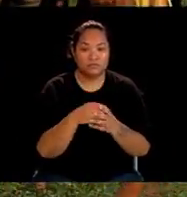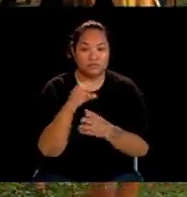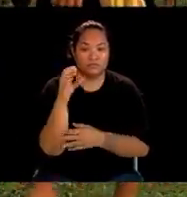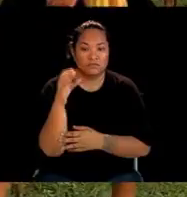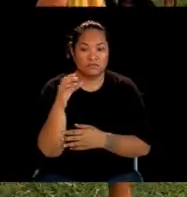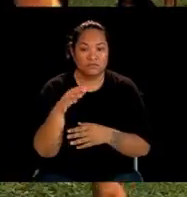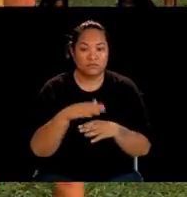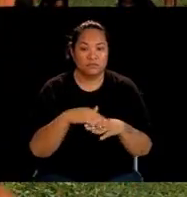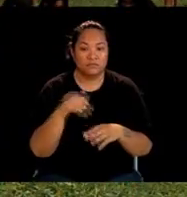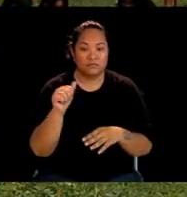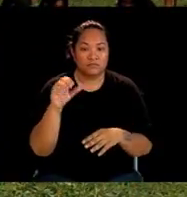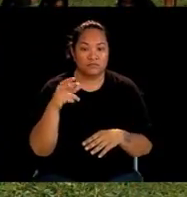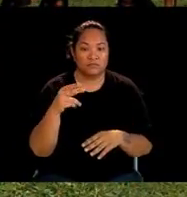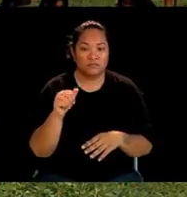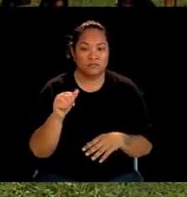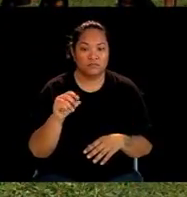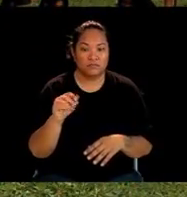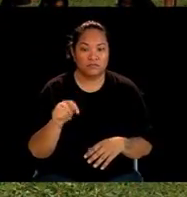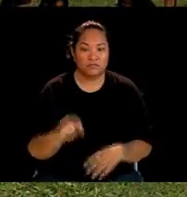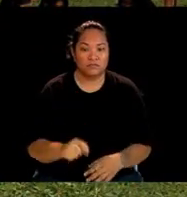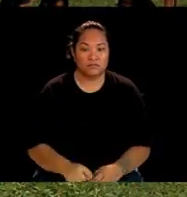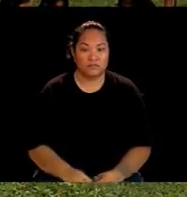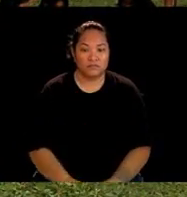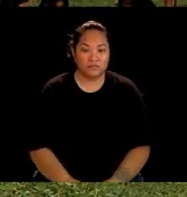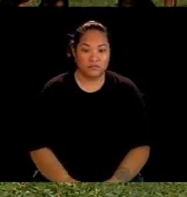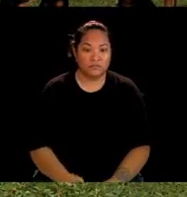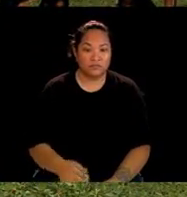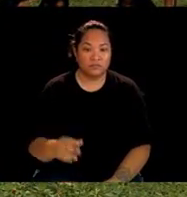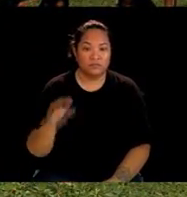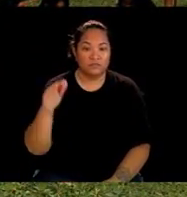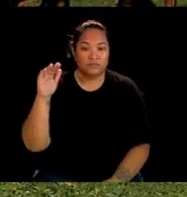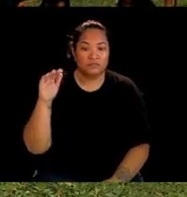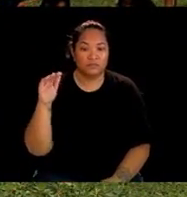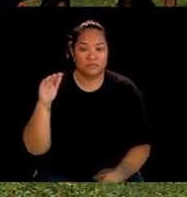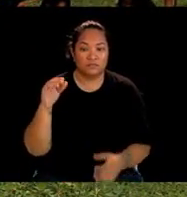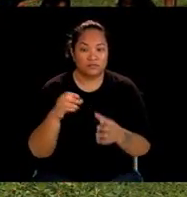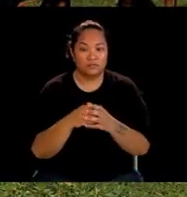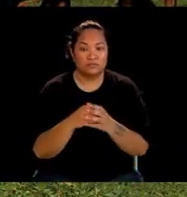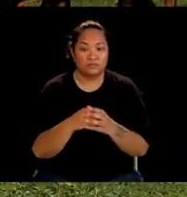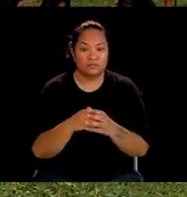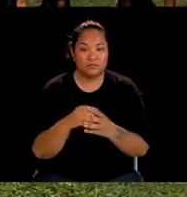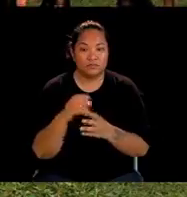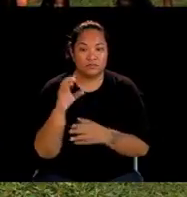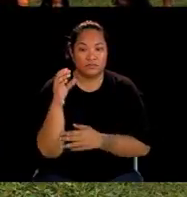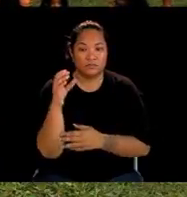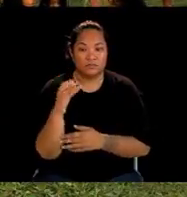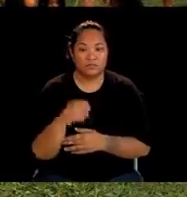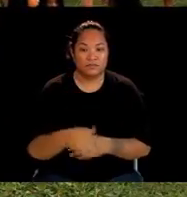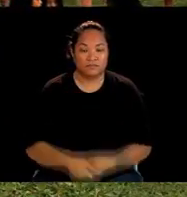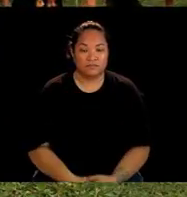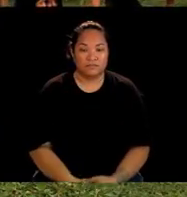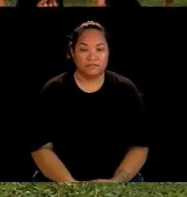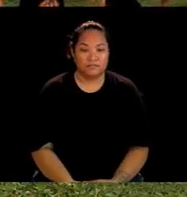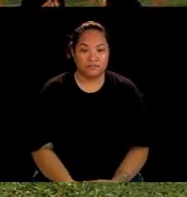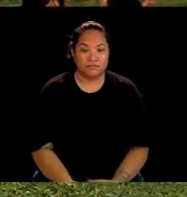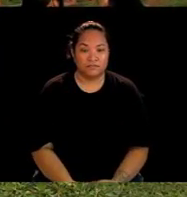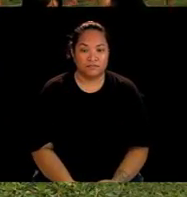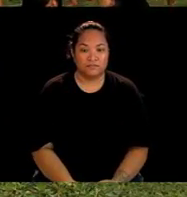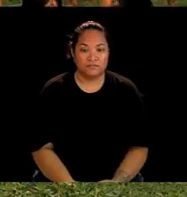gi imatan imataw. Iman atsang imanakpapa paman etigo na taw tano